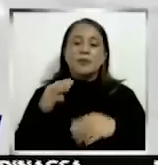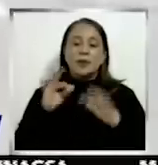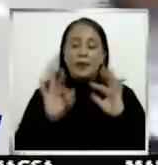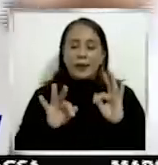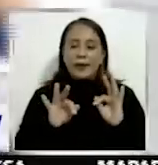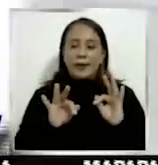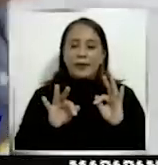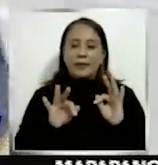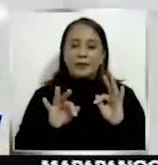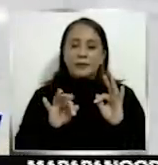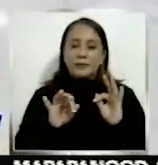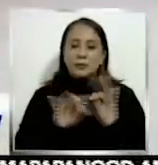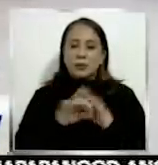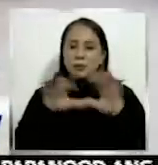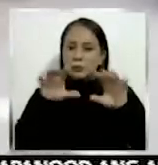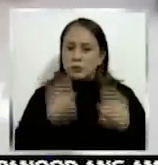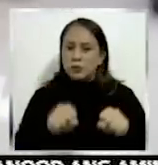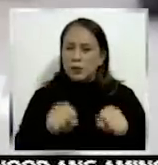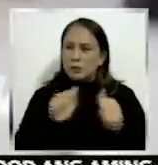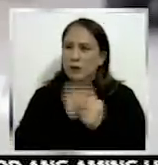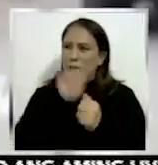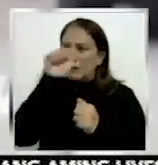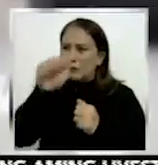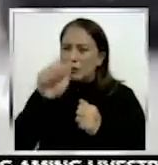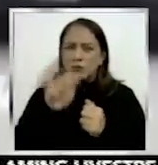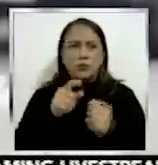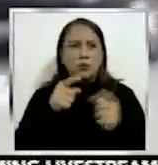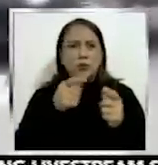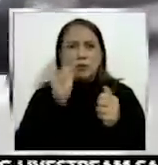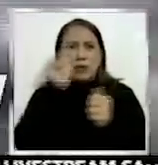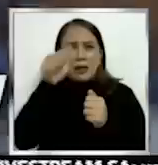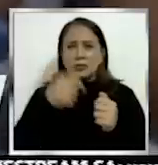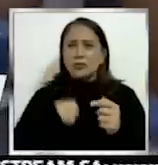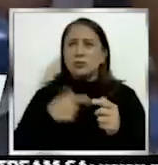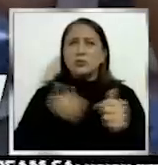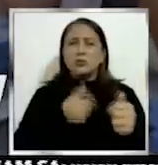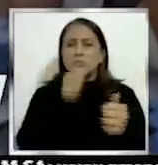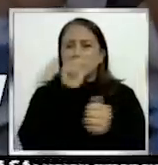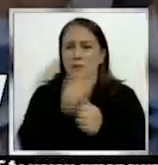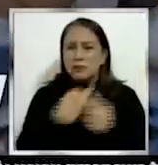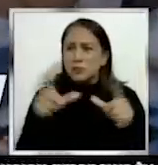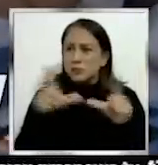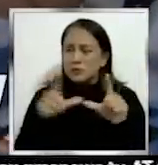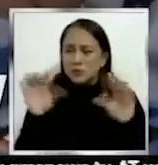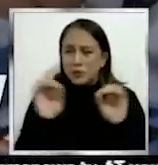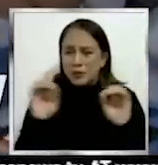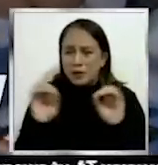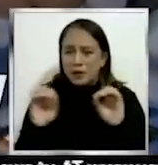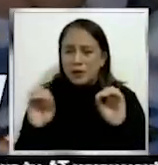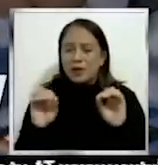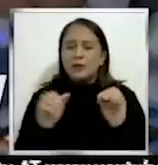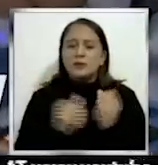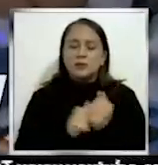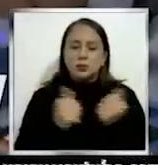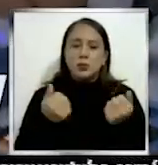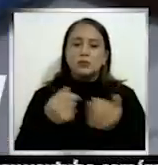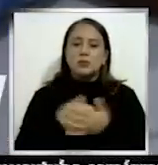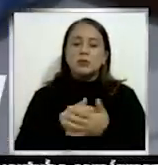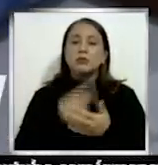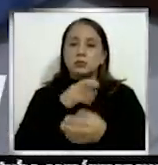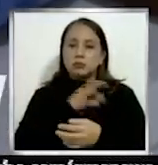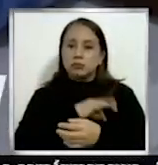nahuli, mapalayo ako pagtubos. Hindi ako makapagtrabaho kasi wala akong lisensya. Kaya malaki raw ang pakinabang sa mga tulad